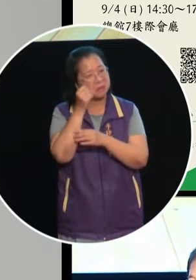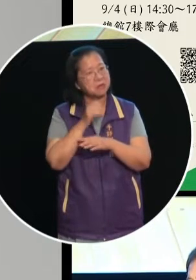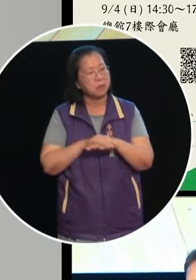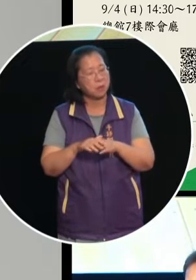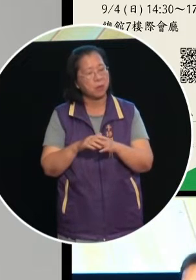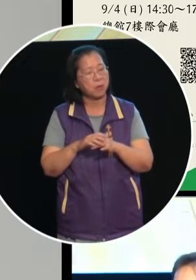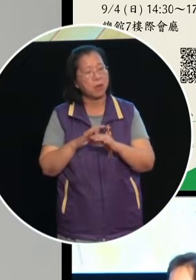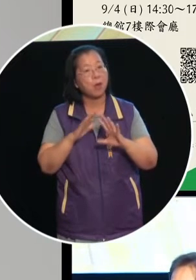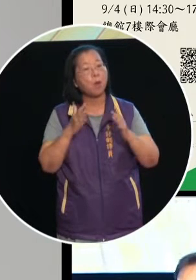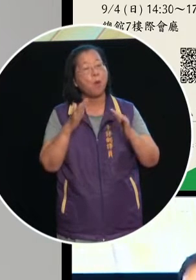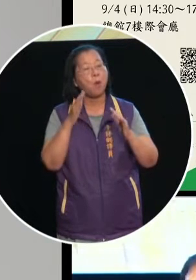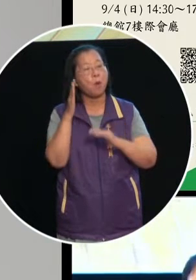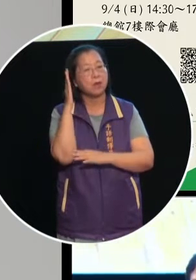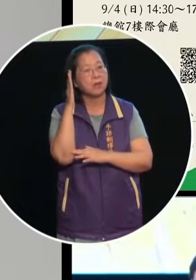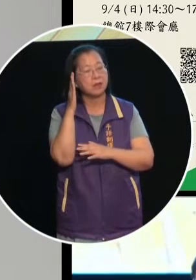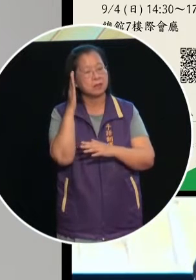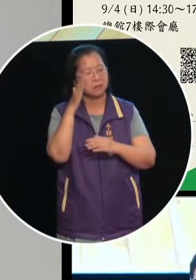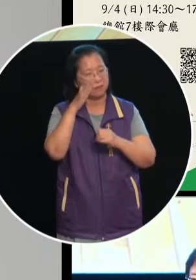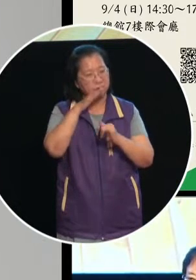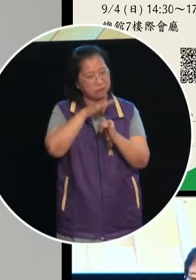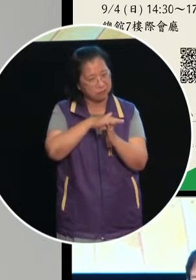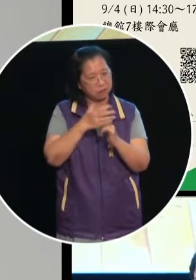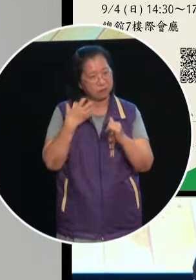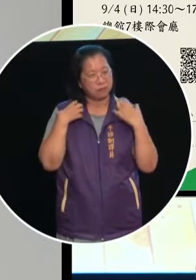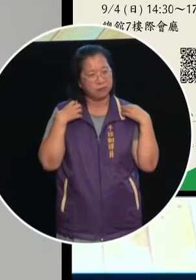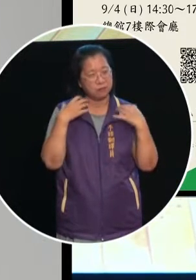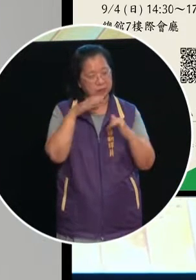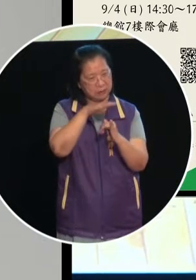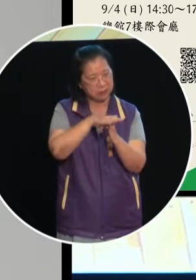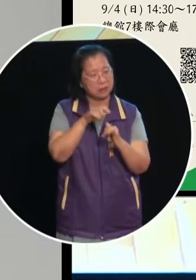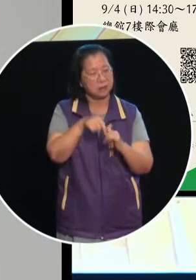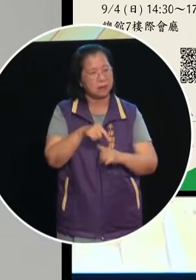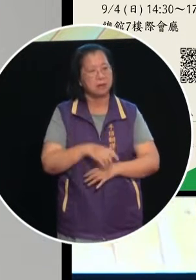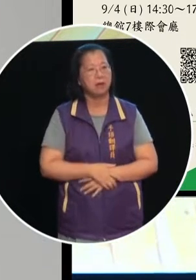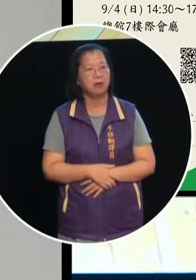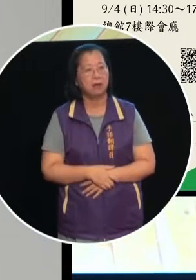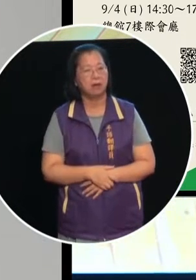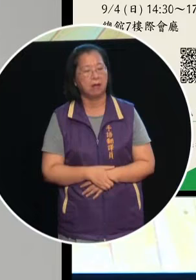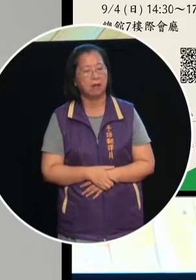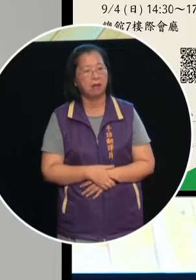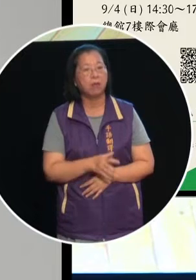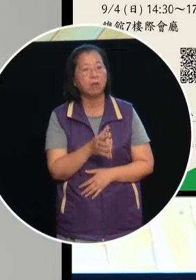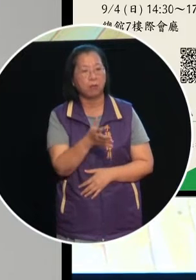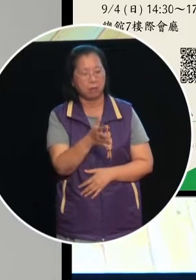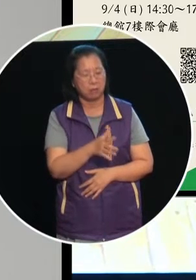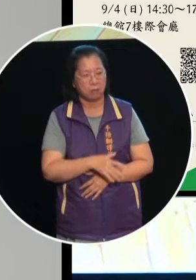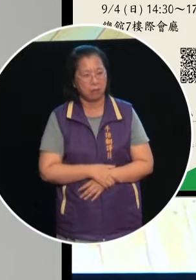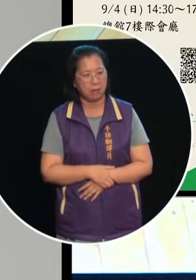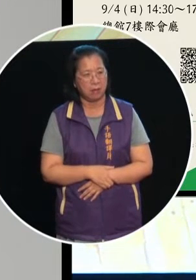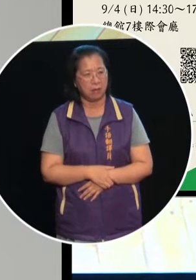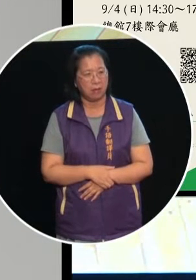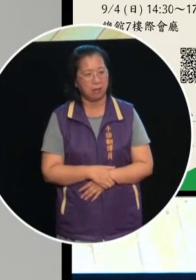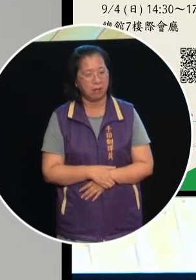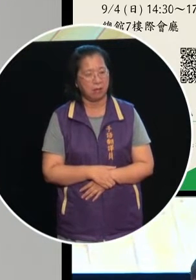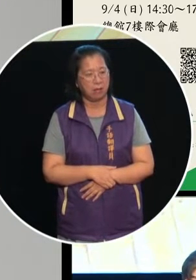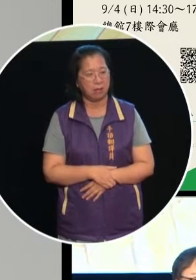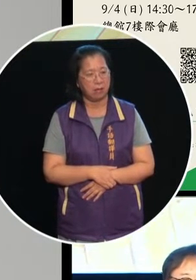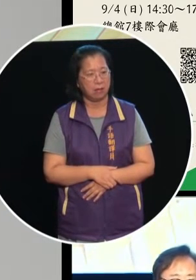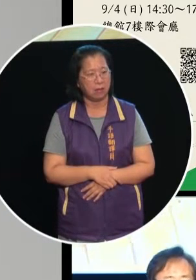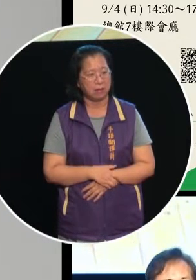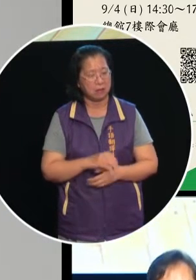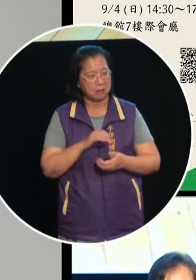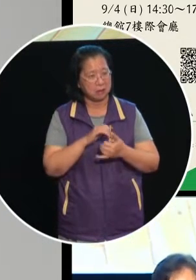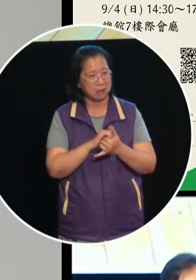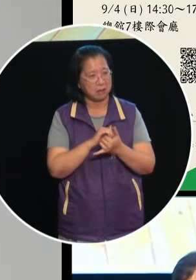葬，所以明显是有落差。我希望台湾方面也要理解为什么，这个一定要理